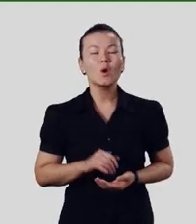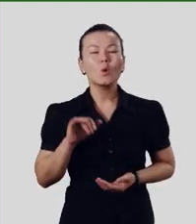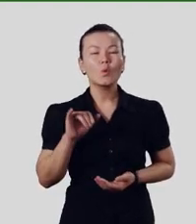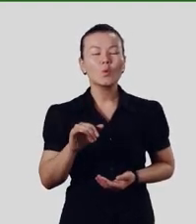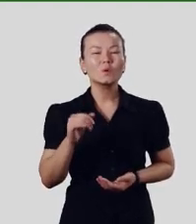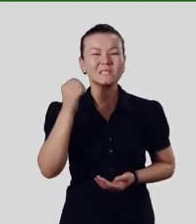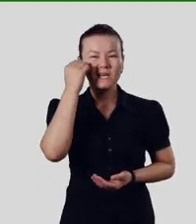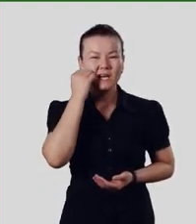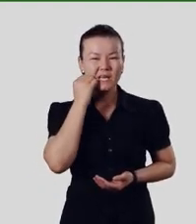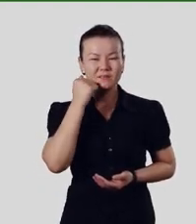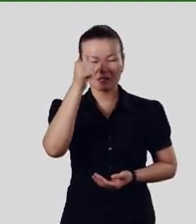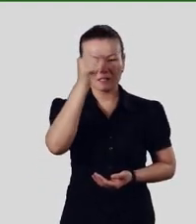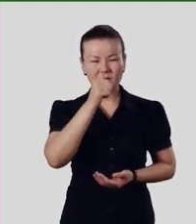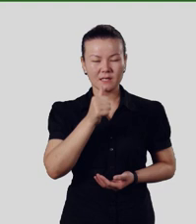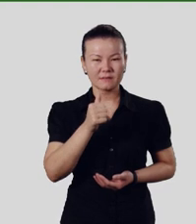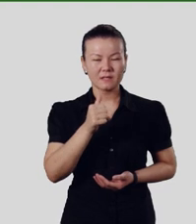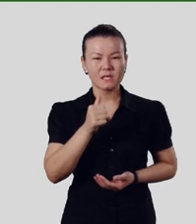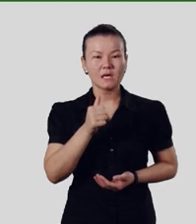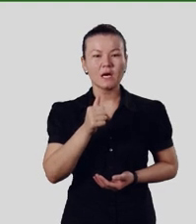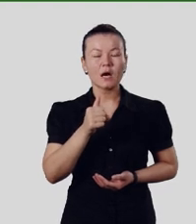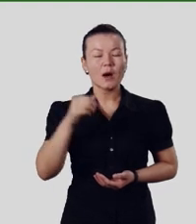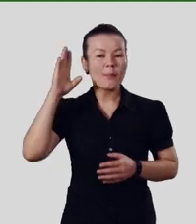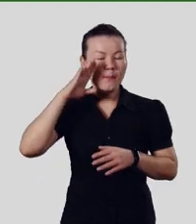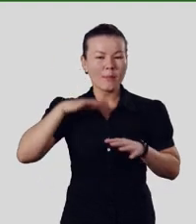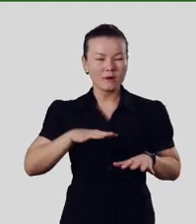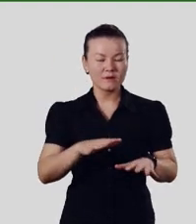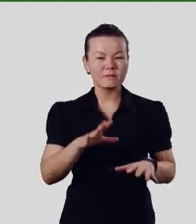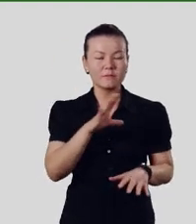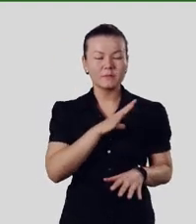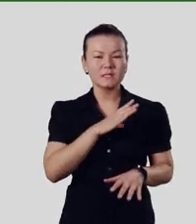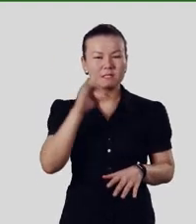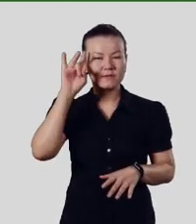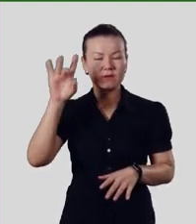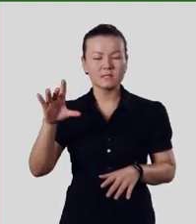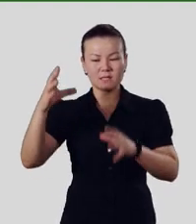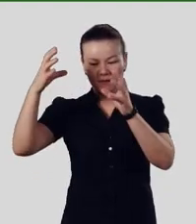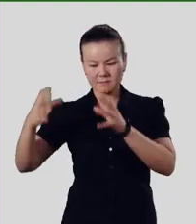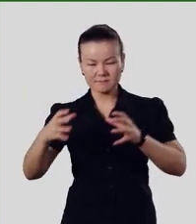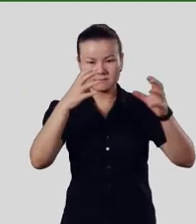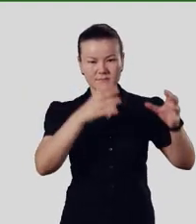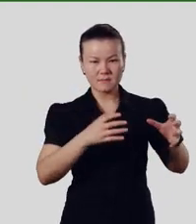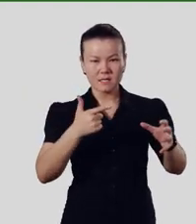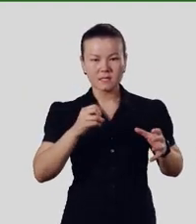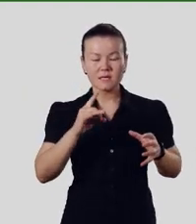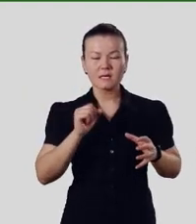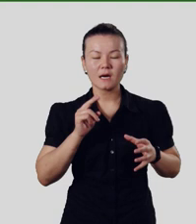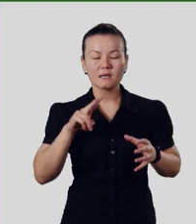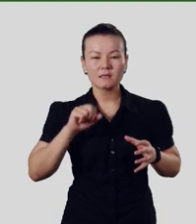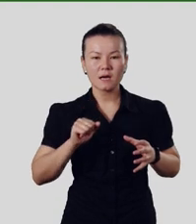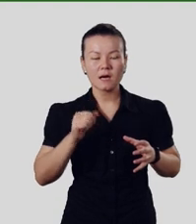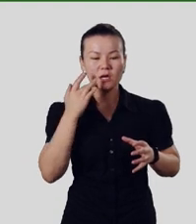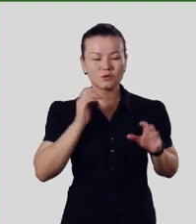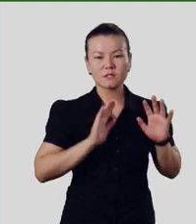древних греков пролив был известен как столбы Геракла, который воздвиг их на краю